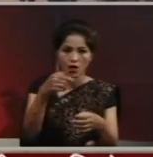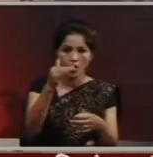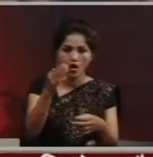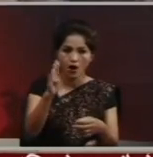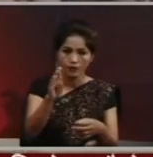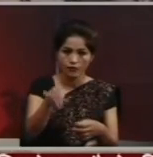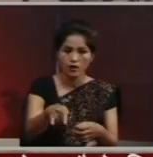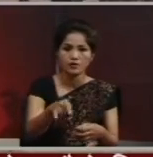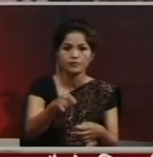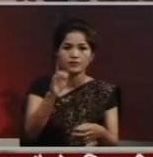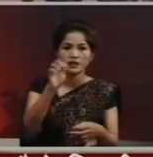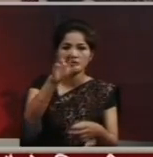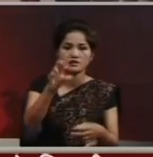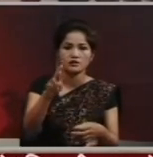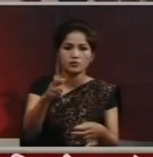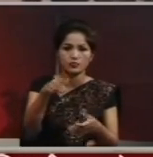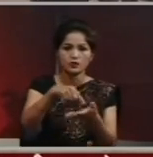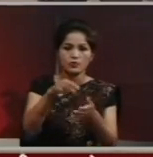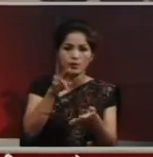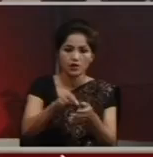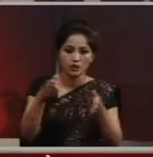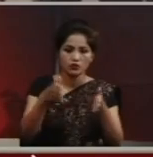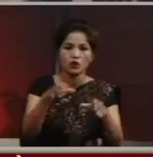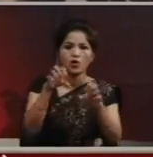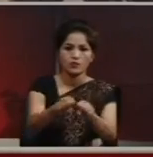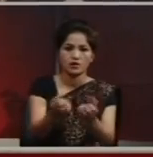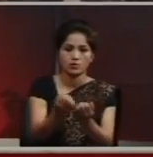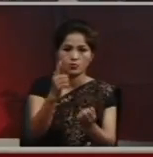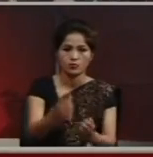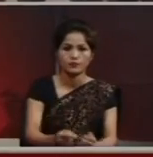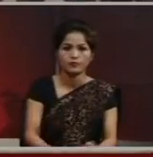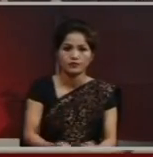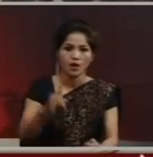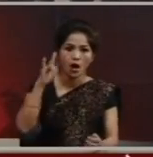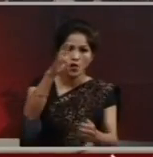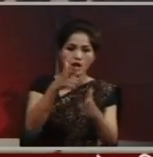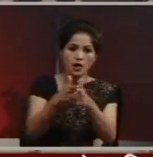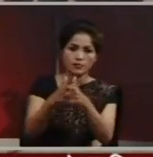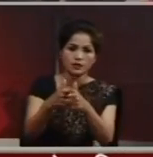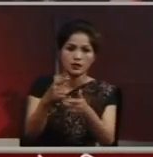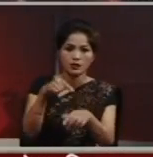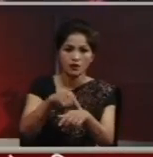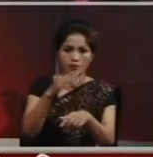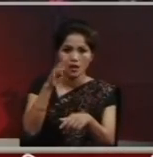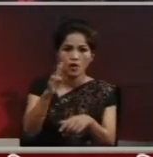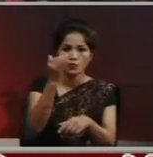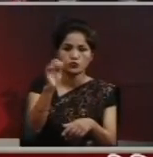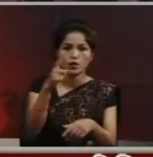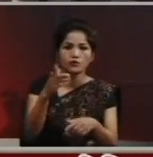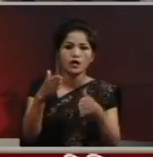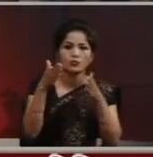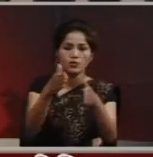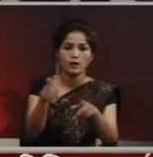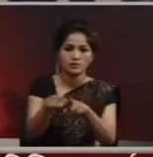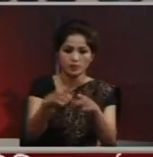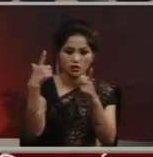र सिन्जरको बीचमा पर्ने सडक कब्जा गरेको हो। हवाई आक्रमणका क्रममा मोसुलको एउटा पुलमा